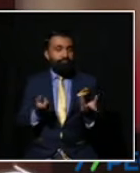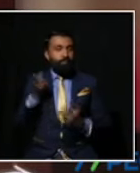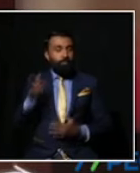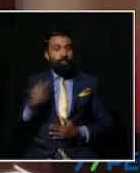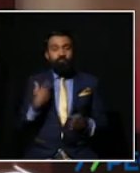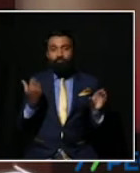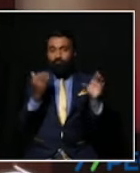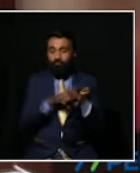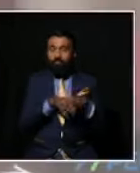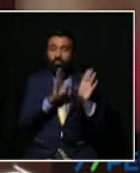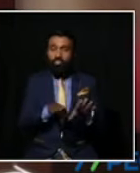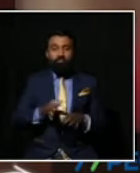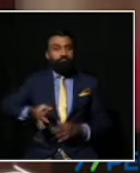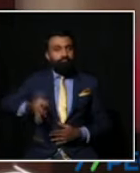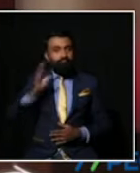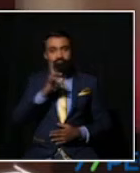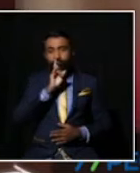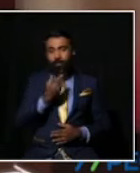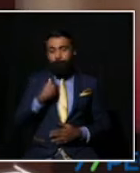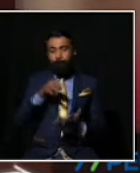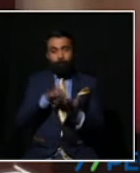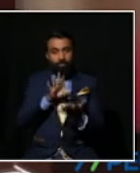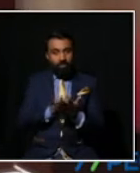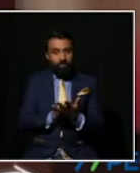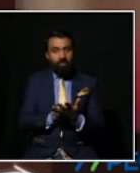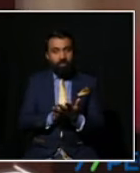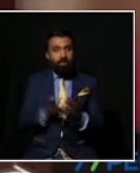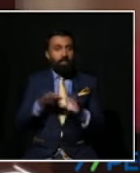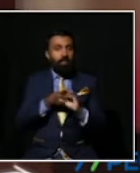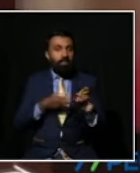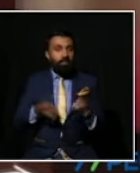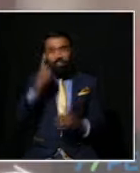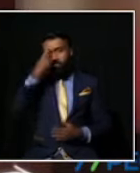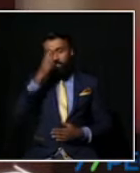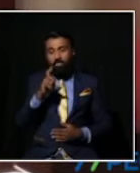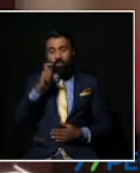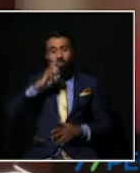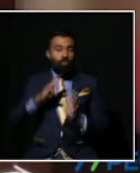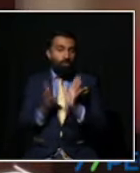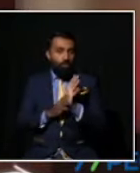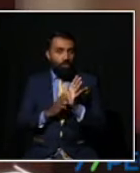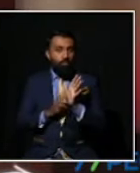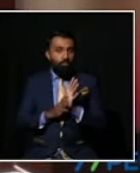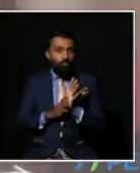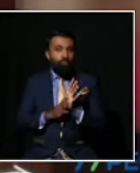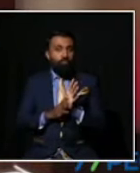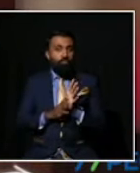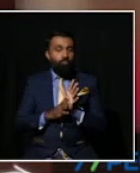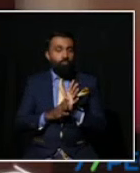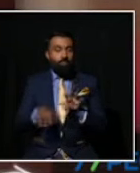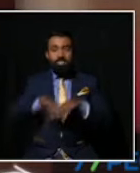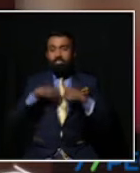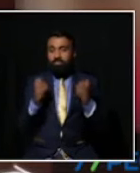සහභාගී වෙනවද නැද්ද කියන එක අපි තීන්දුව කරන්නේ National Catholic Committee for Justice to Easter Sunday Attack Victims